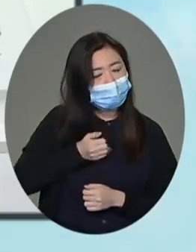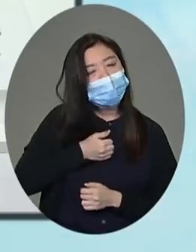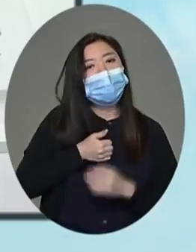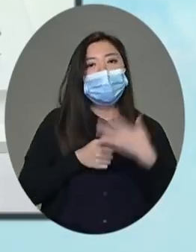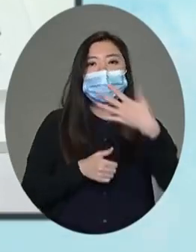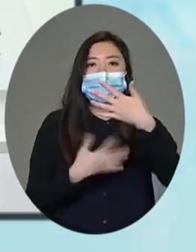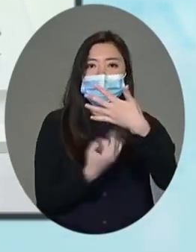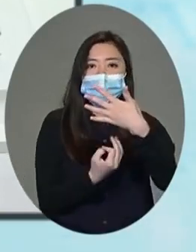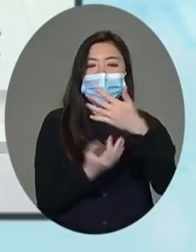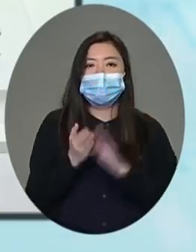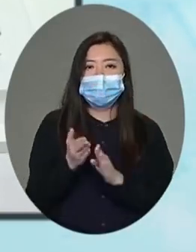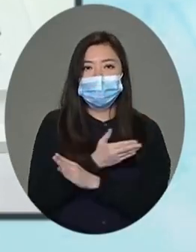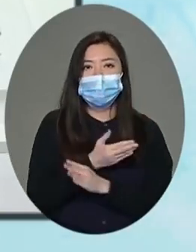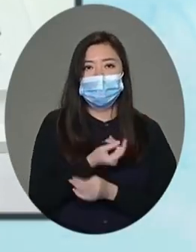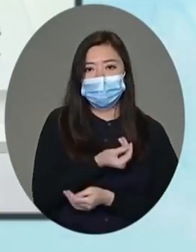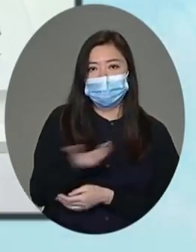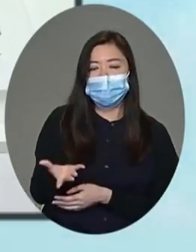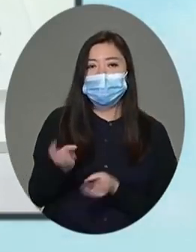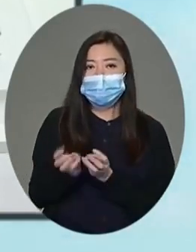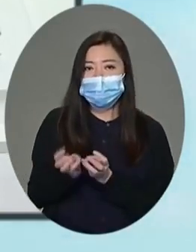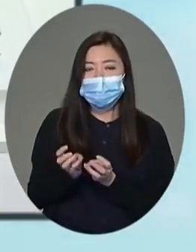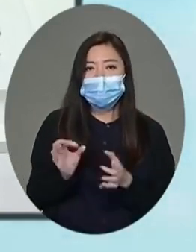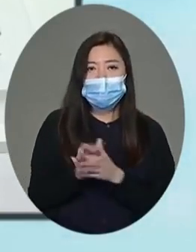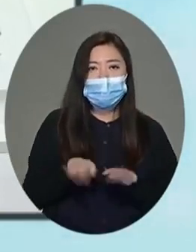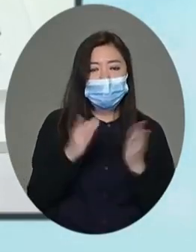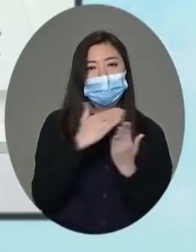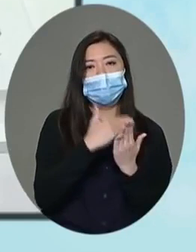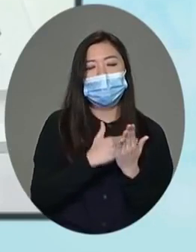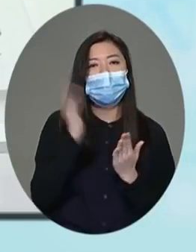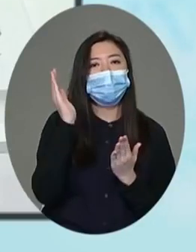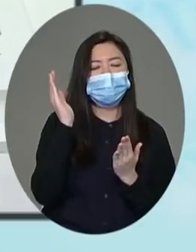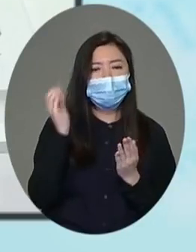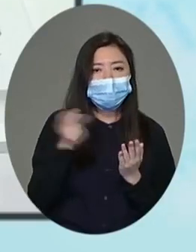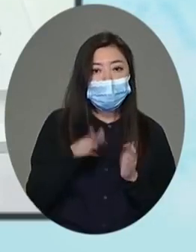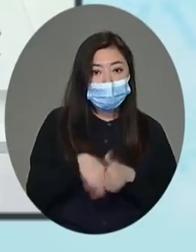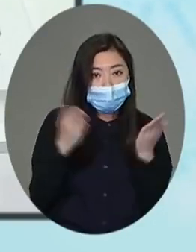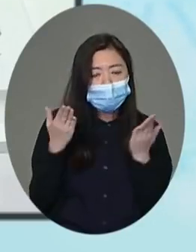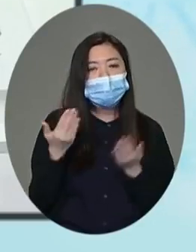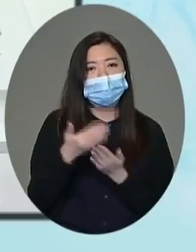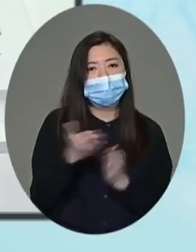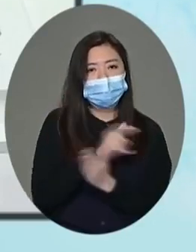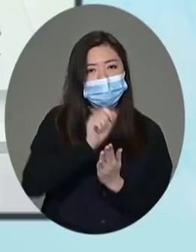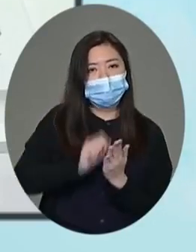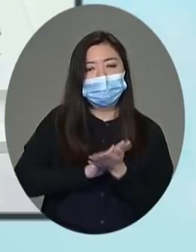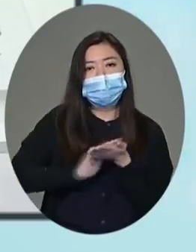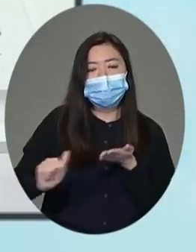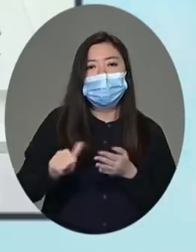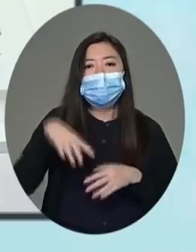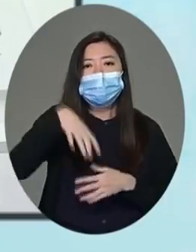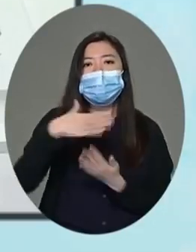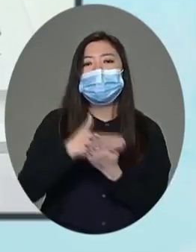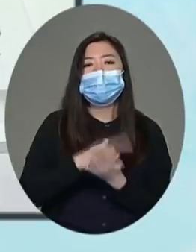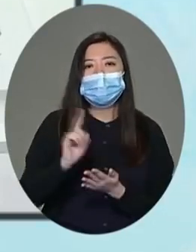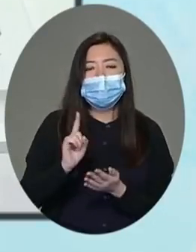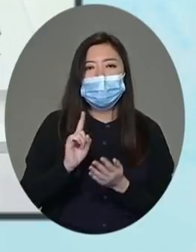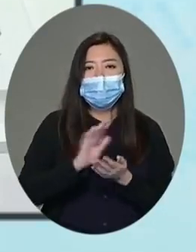在5月30日前向辩方递交开案陈词，控方要在开案陈词写清楚控方案情，